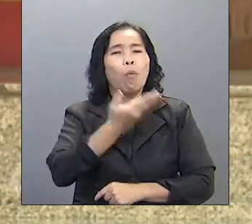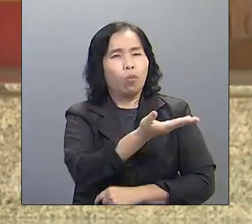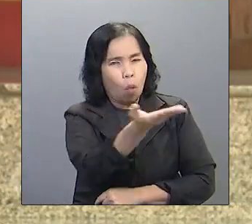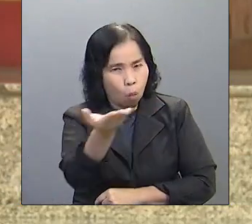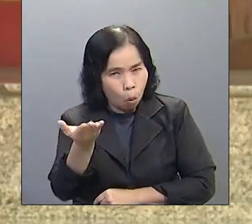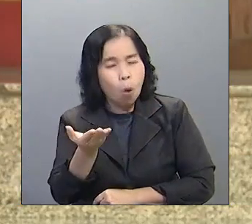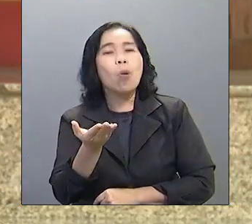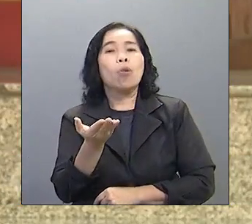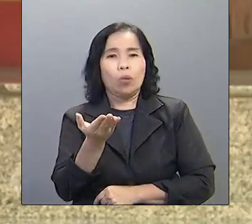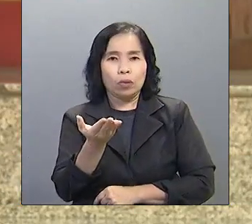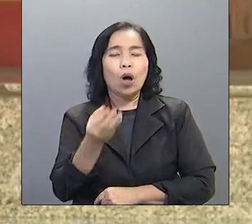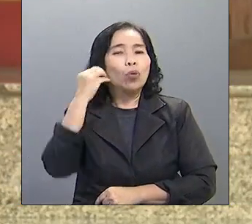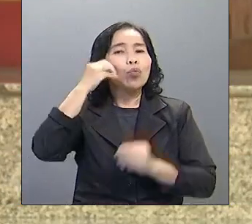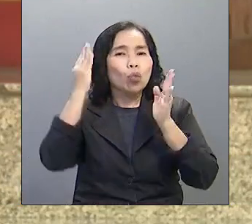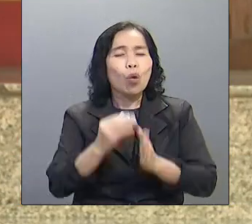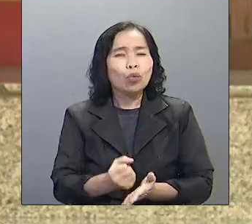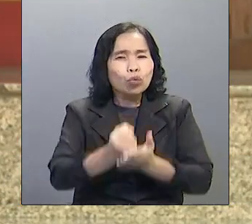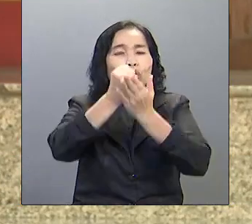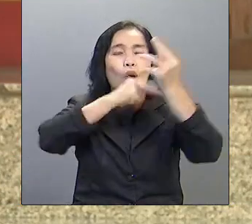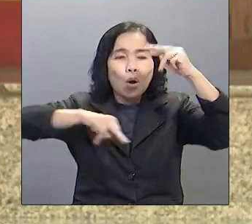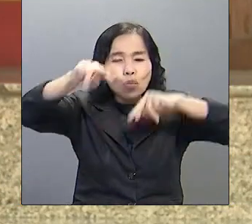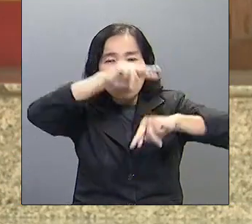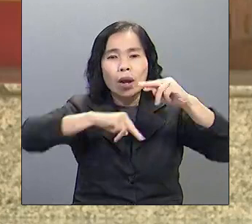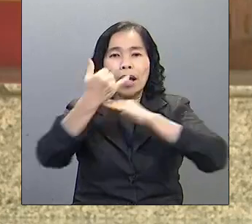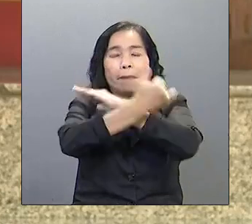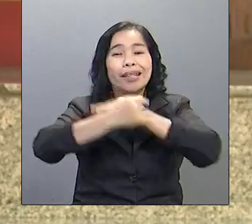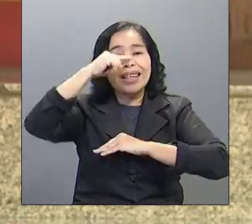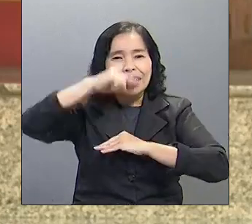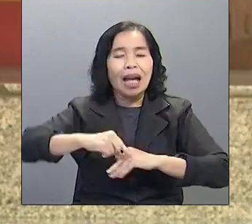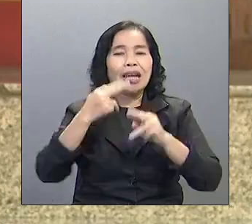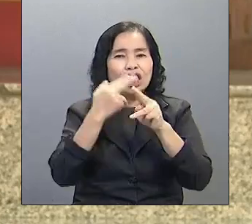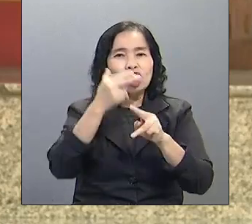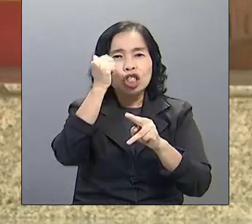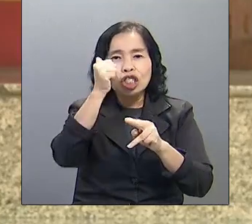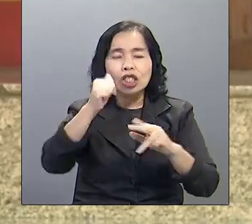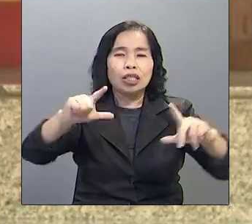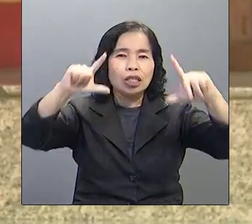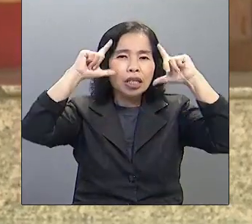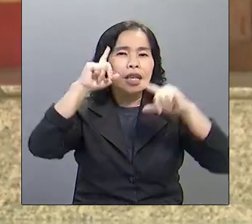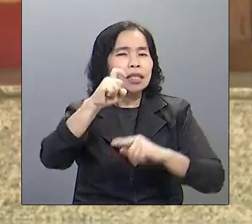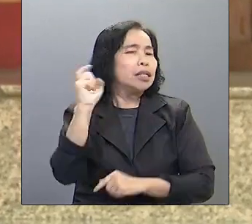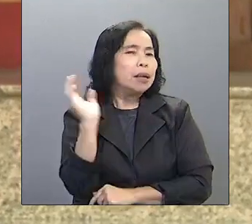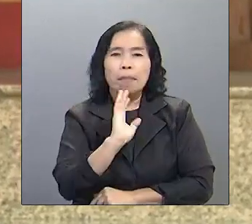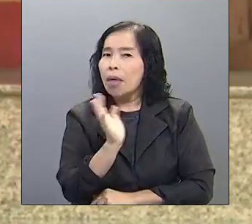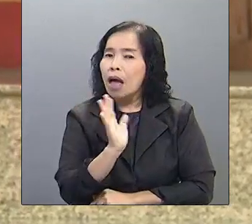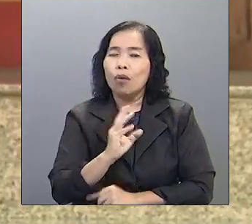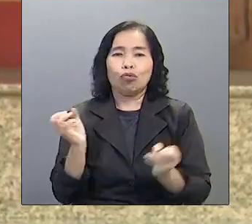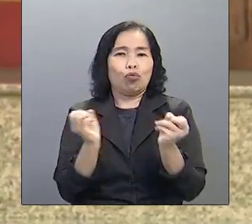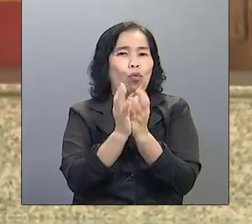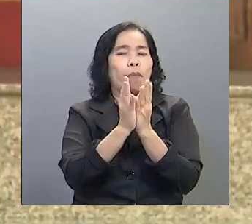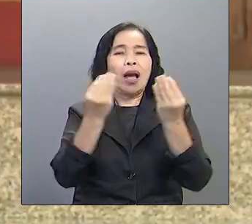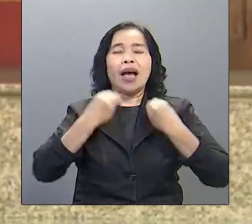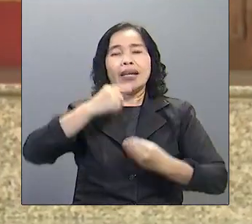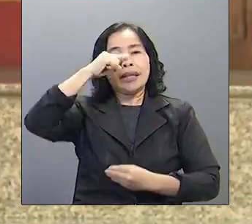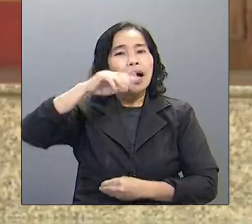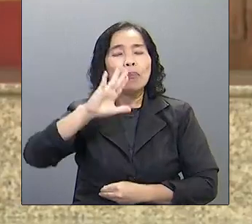ขอร้องอีกครั้งนะครับขอให้ทุกคนช่วยกันดูแลประเทศของเราให้ปลอดภัยด้วยแล้วกันนะอย่าสร้างสถานการณ์ที่เกิดขึ้นและมีผลกระทบนะมันจะทำให้ทุกอย่